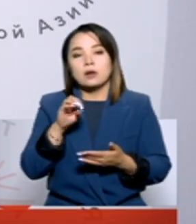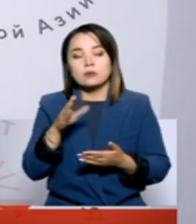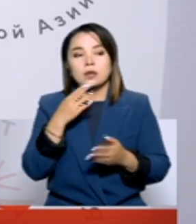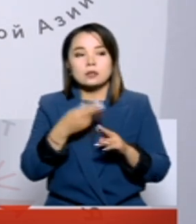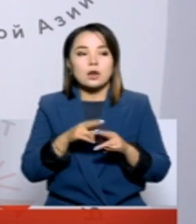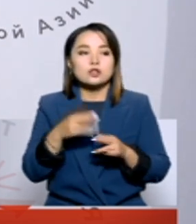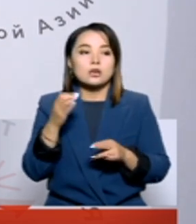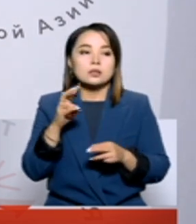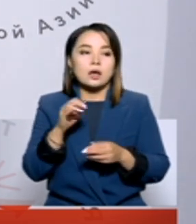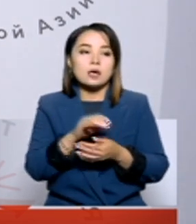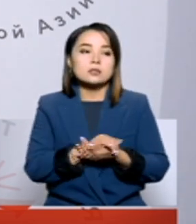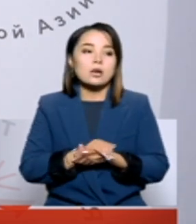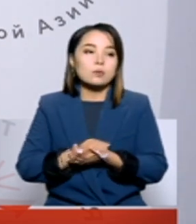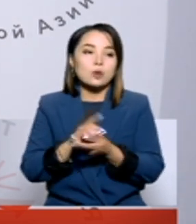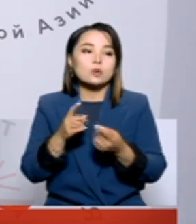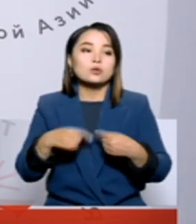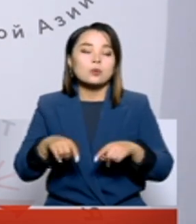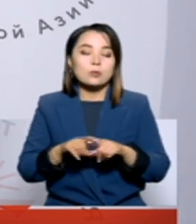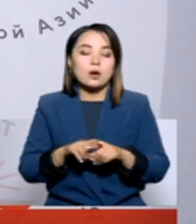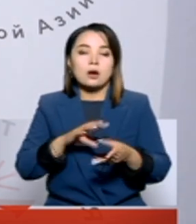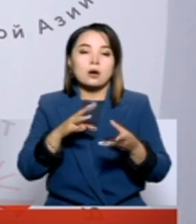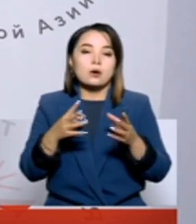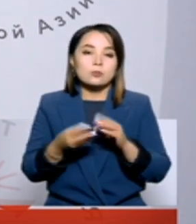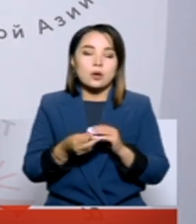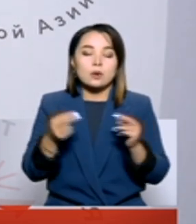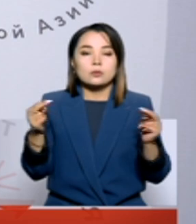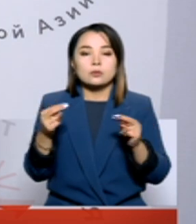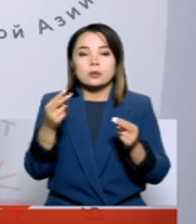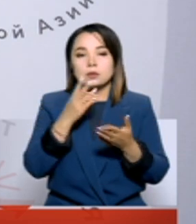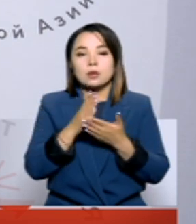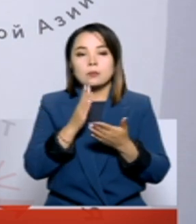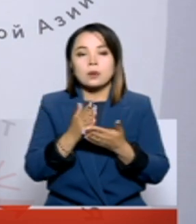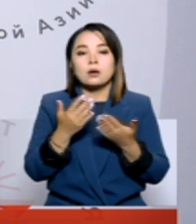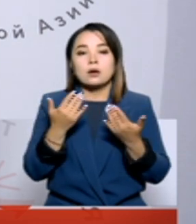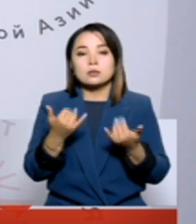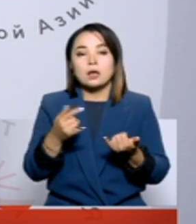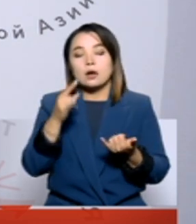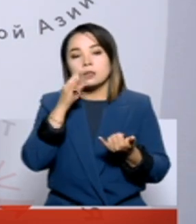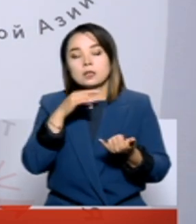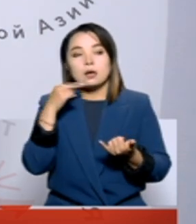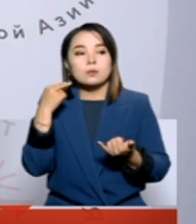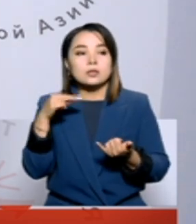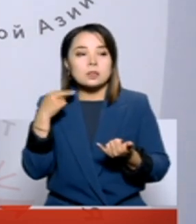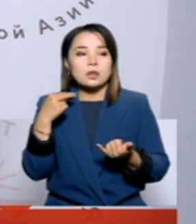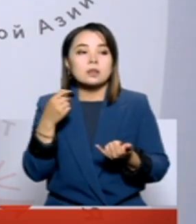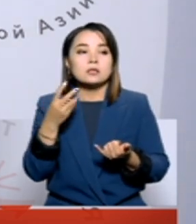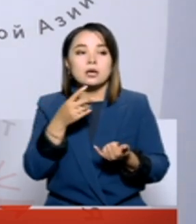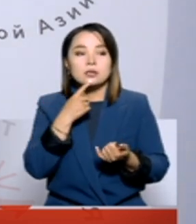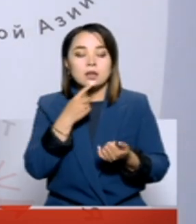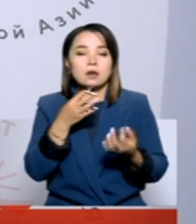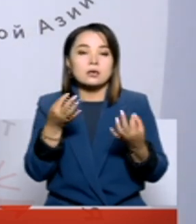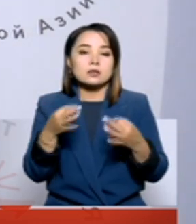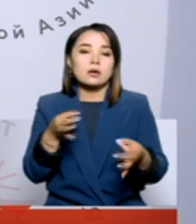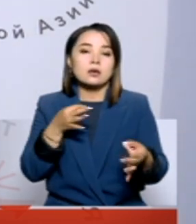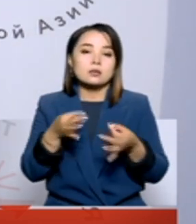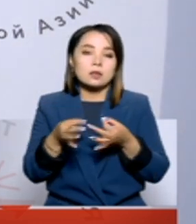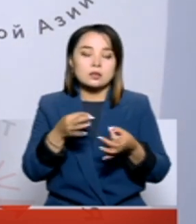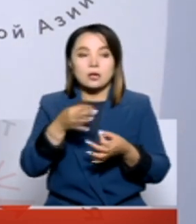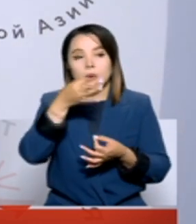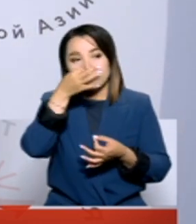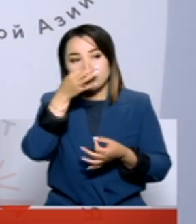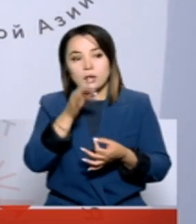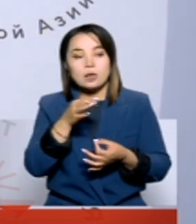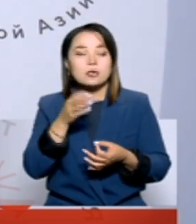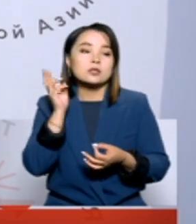Тоқаев Шанхай ынтымақтастық ұйымының қалыптасуына куә болған. Ал қазір Қазақстан президенті бірнеше тілде еркін сөйлейтін